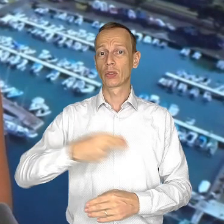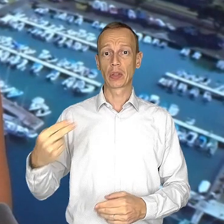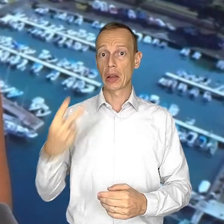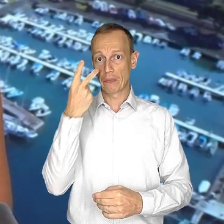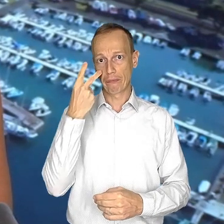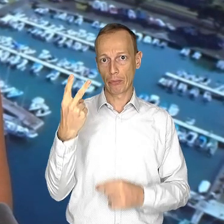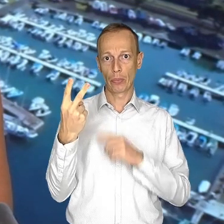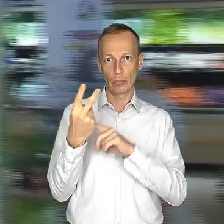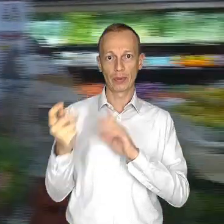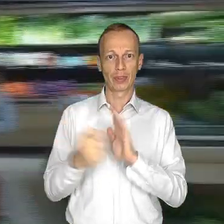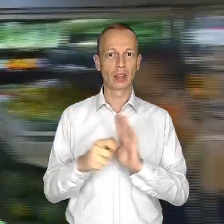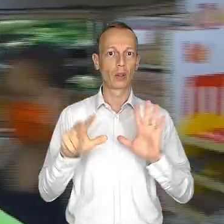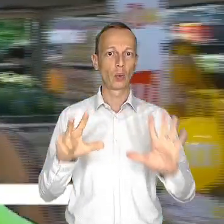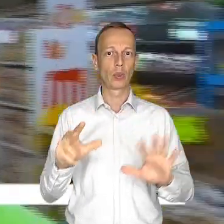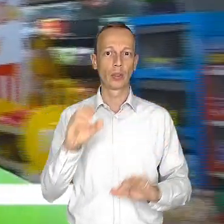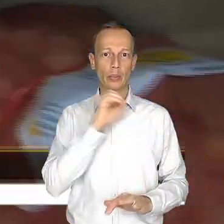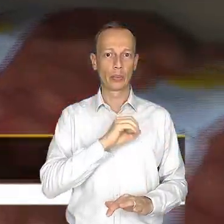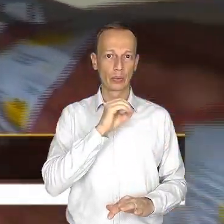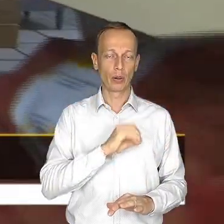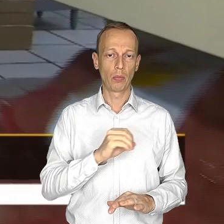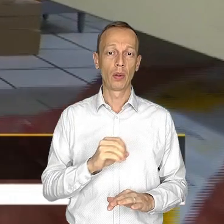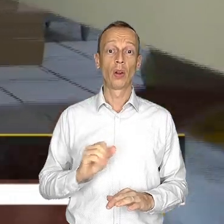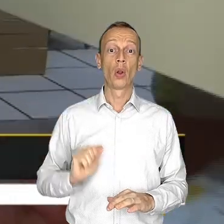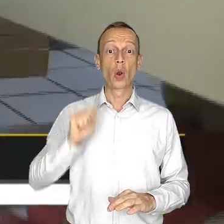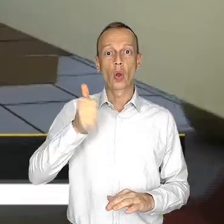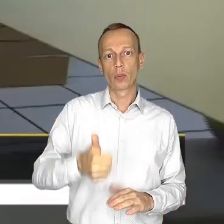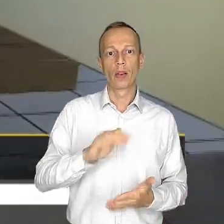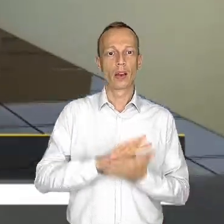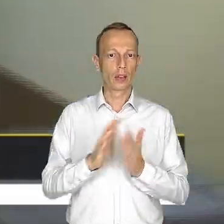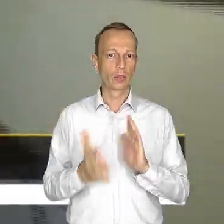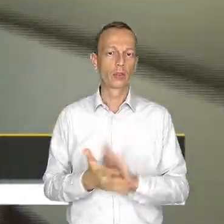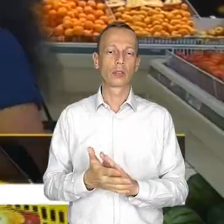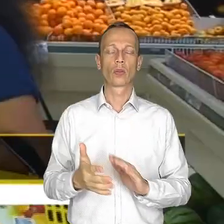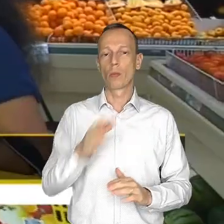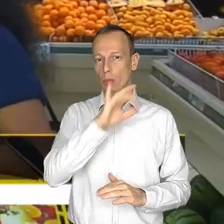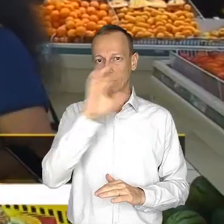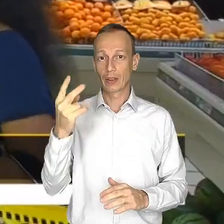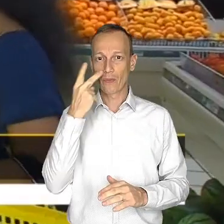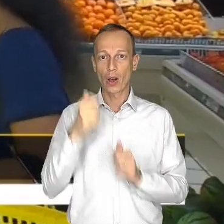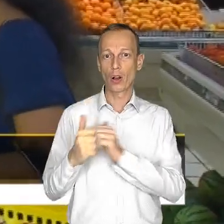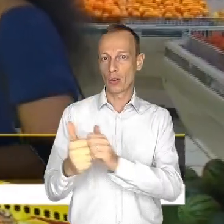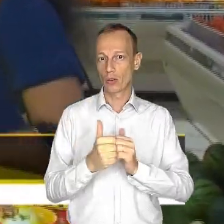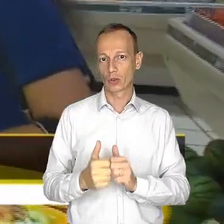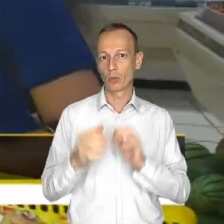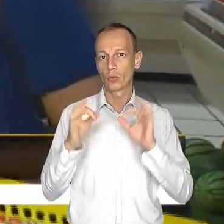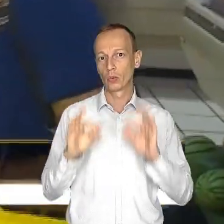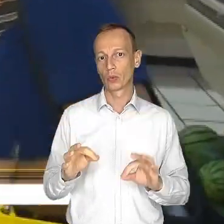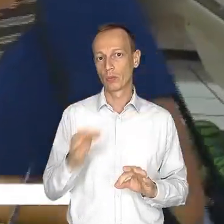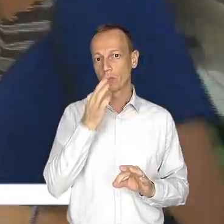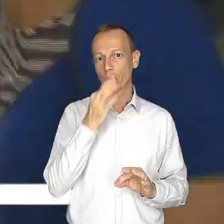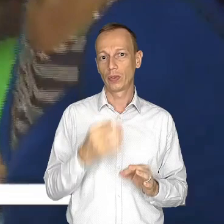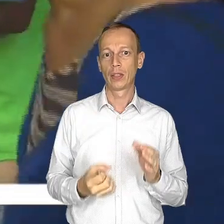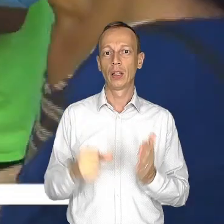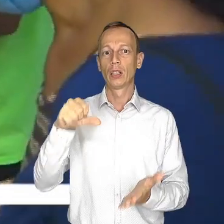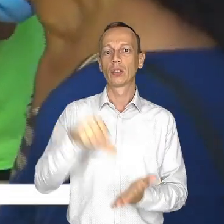est célébrée le 8 octobre. À cette occasion, le lendemain, l'association polynésienne Voir Ensemble inaugurera leur nouvelle